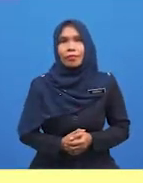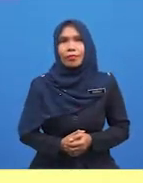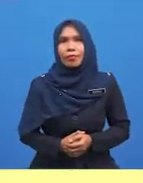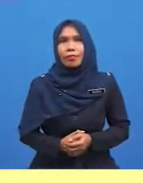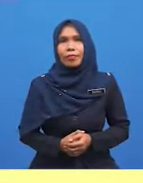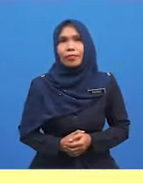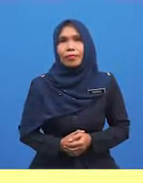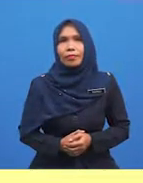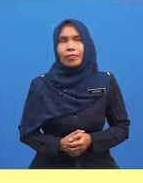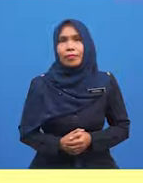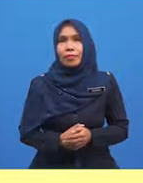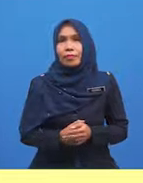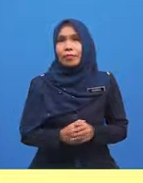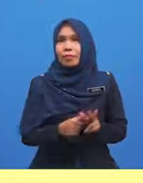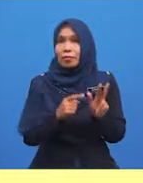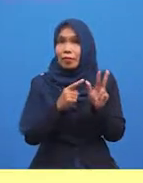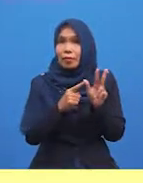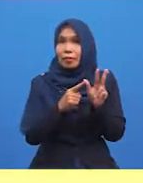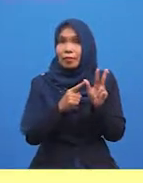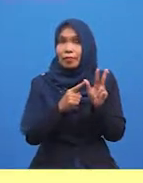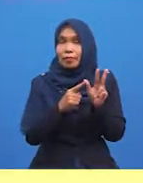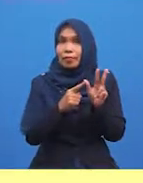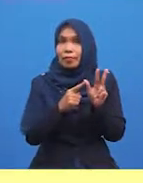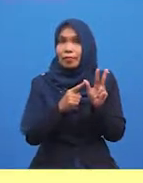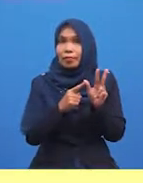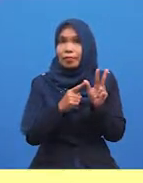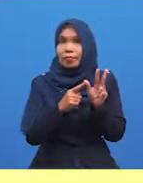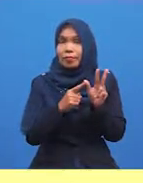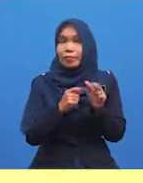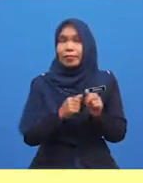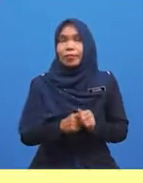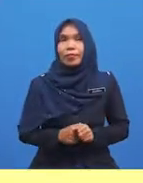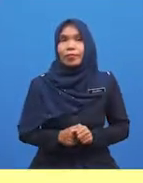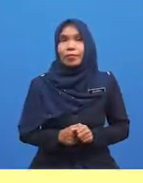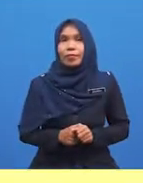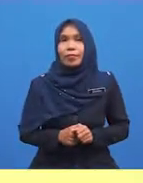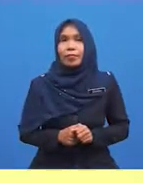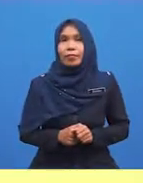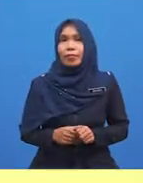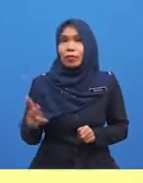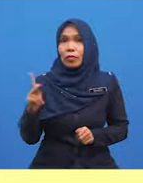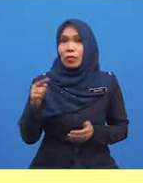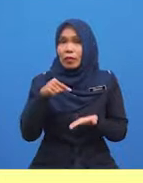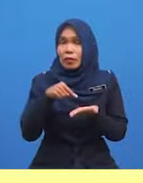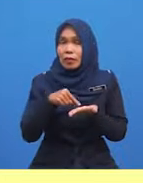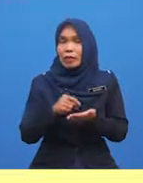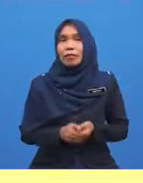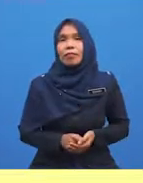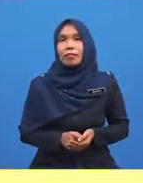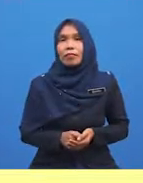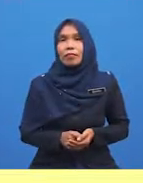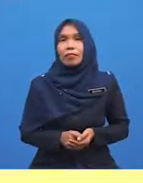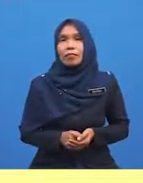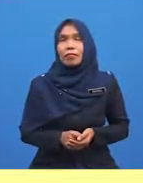memperkenan rang undang-undang yang digubal oleh Parlimen. Kuasa ini merupakan kuasa